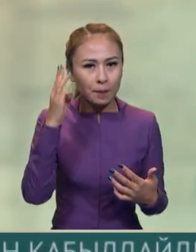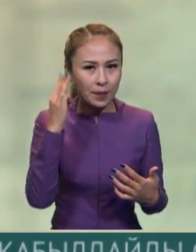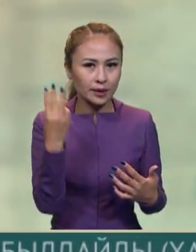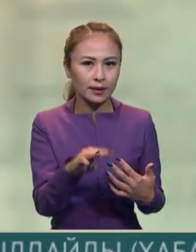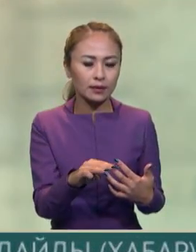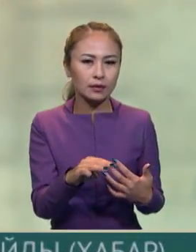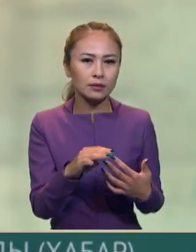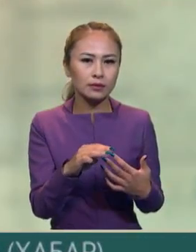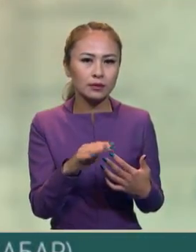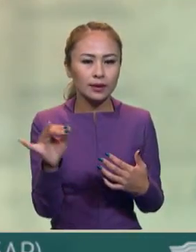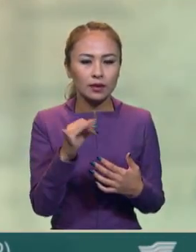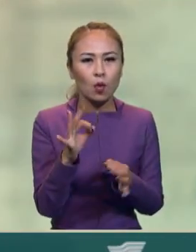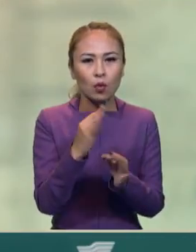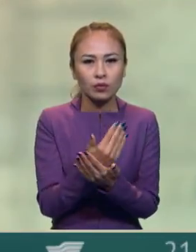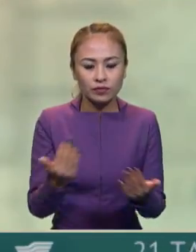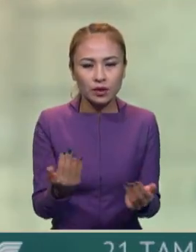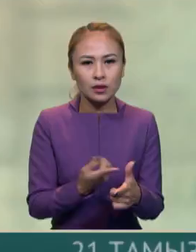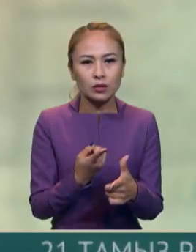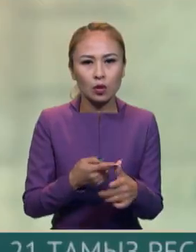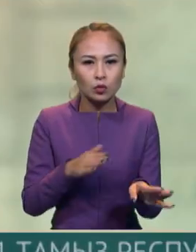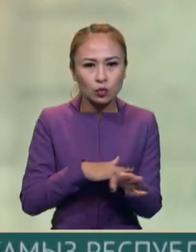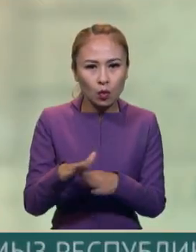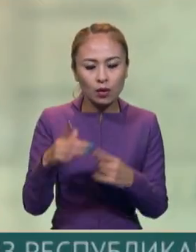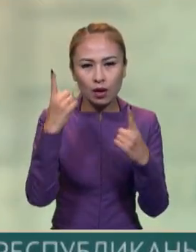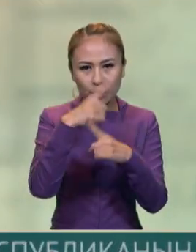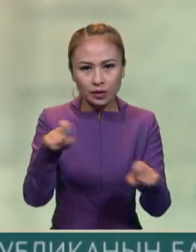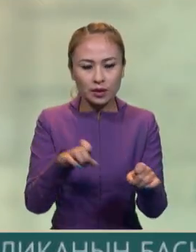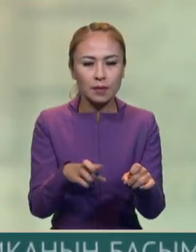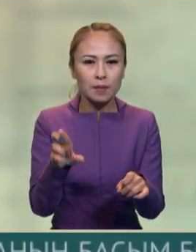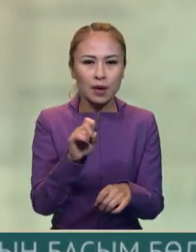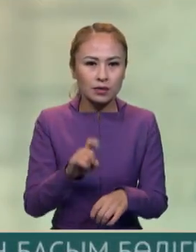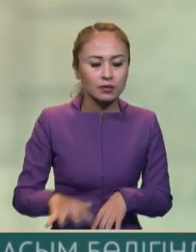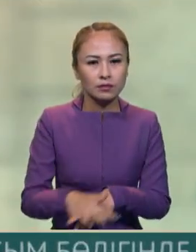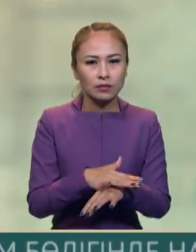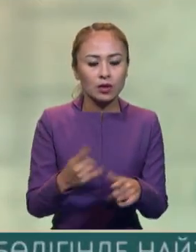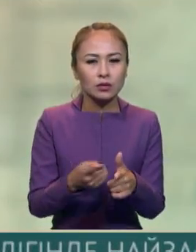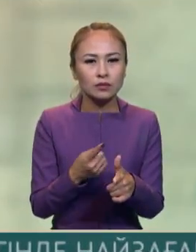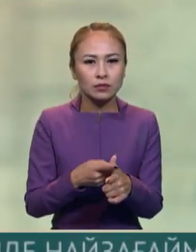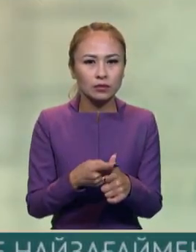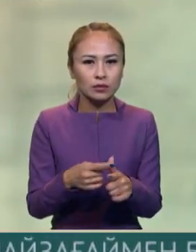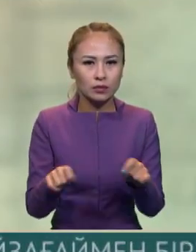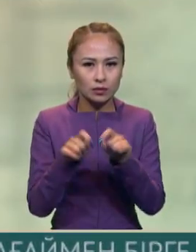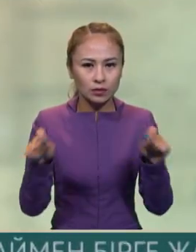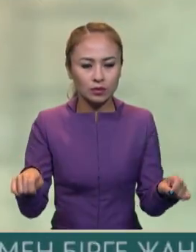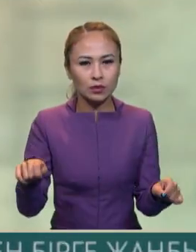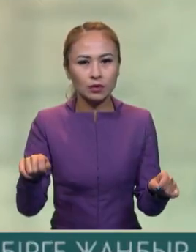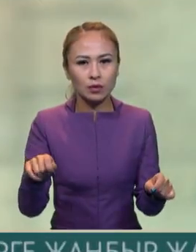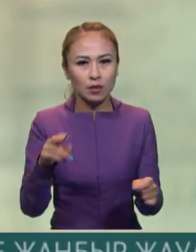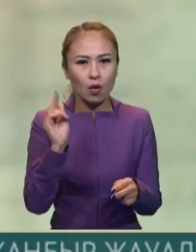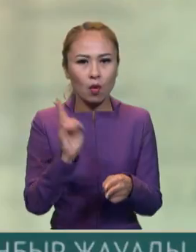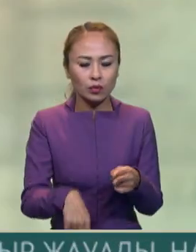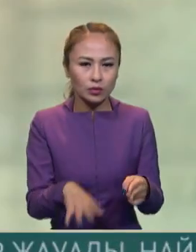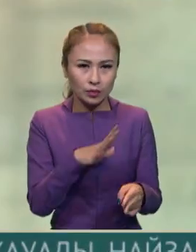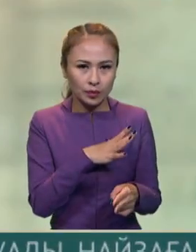үшті модельдері және де олар туралы толық ақпарат қамтылатын ақпараттық база қалыптастыру мақсатында далалық зерттеу жұмыстары аяқталып